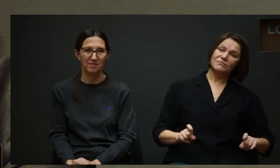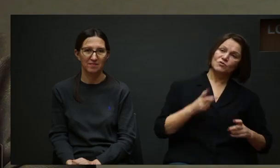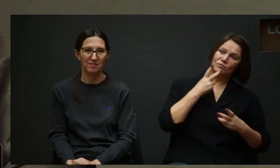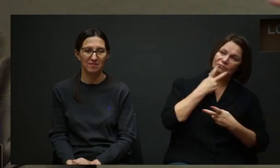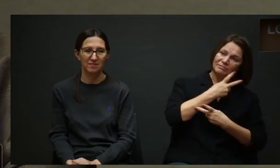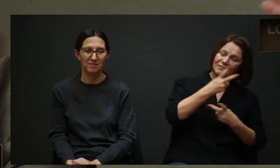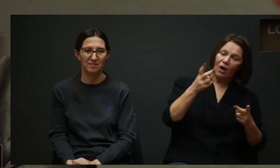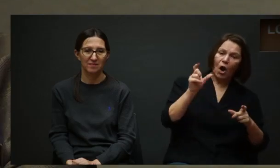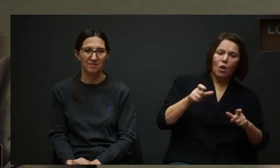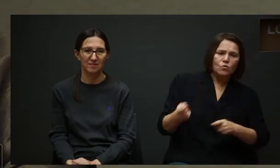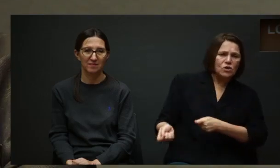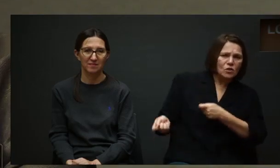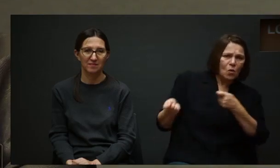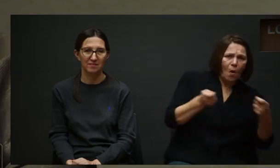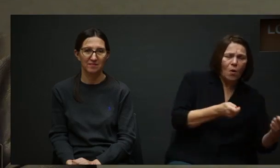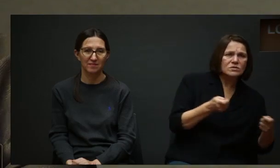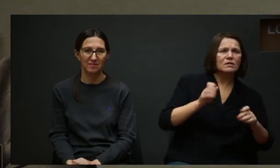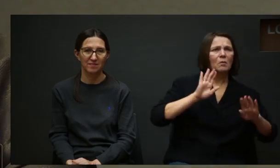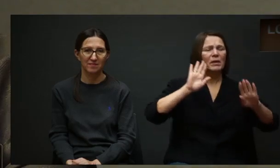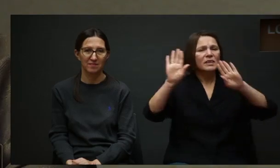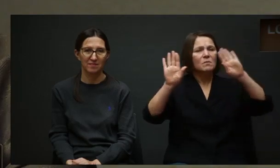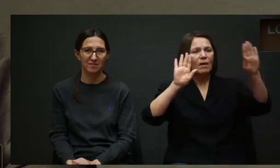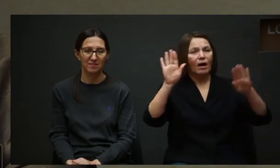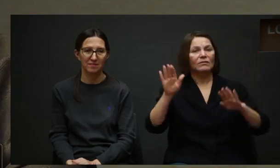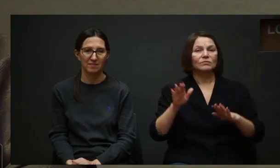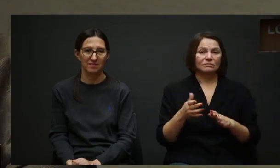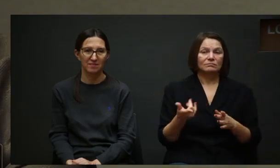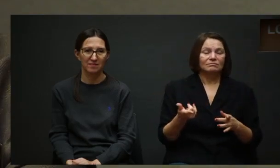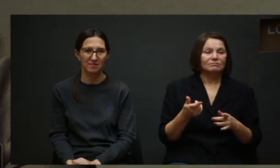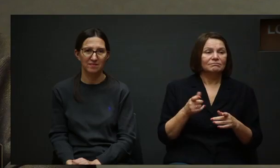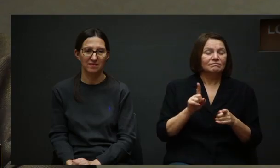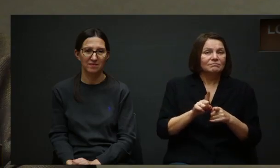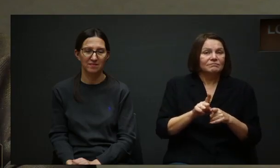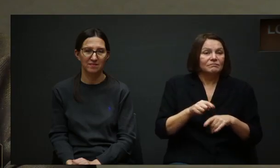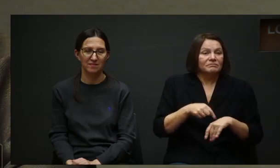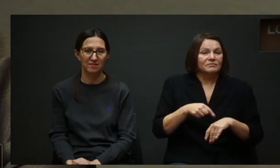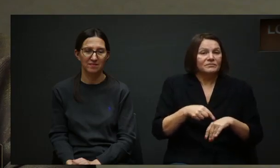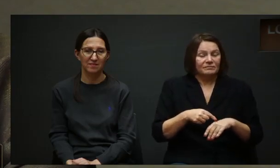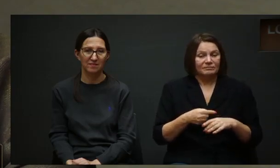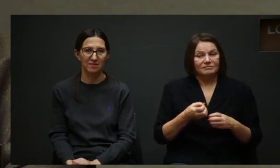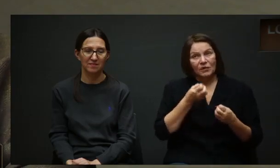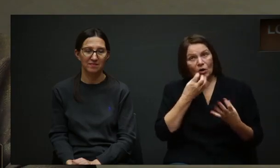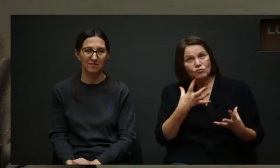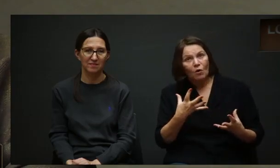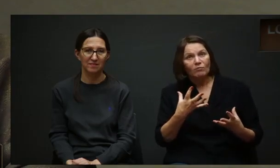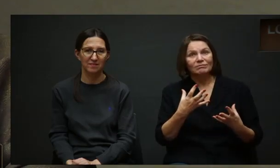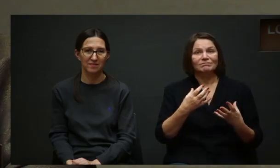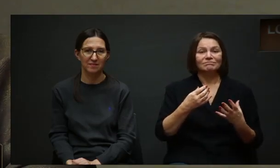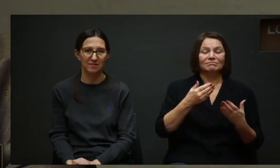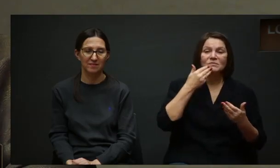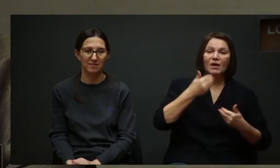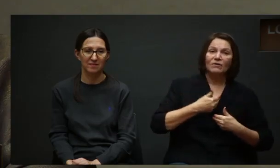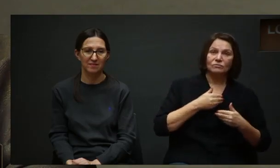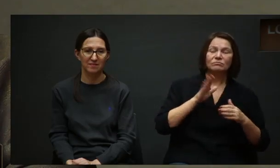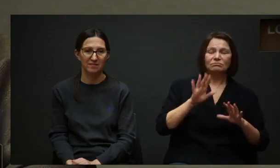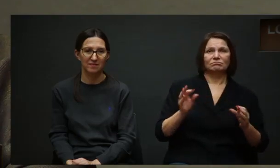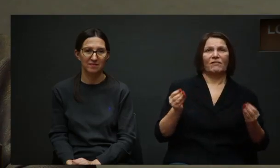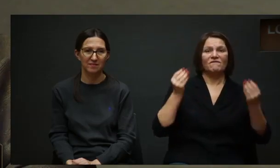Ну, правее подвиньте. Ну, нормально, как вы думаете, Алексей? Хорошо? Ну, да.